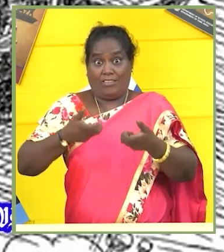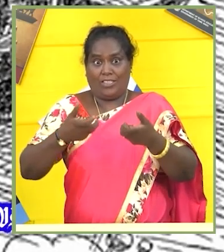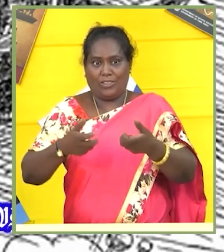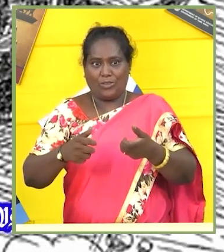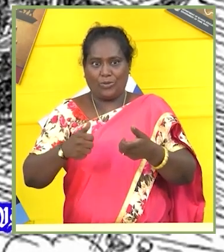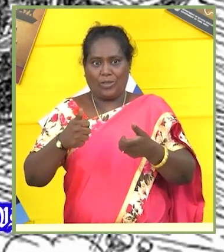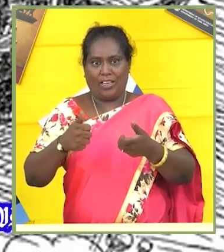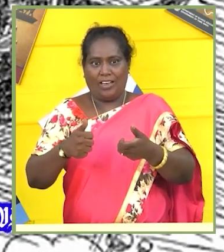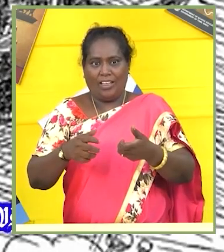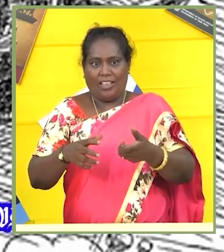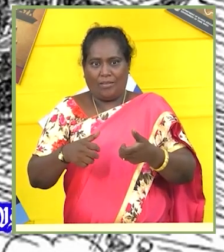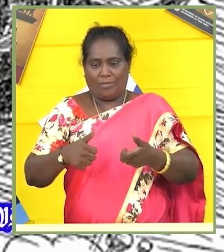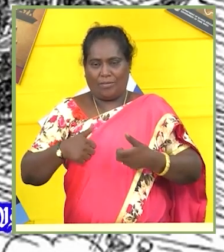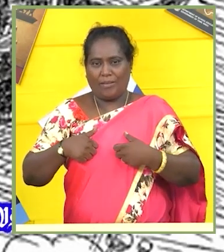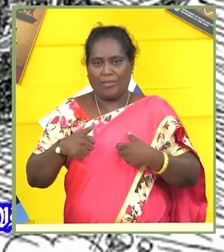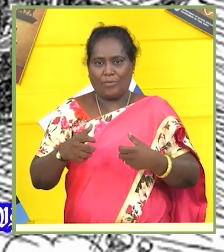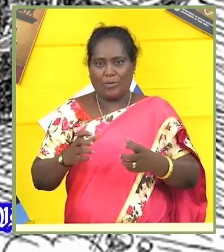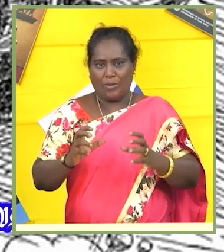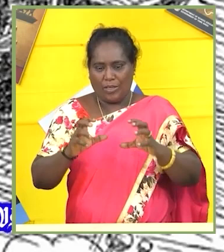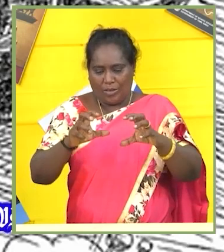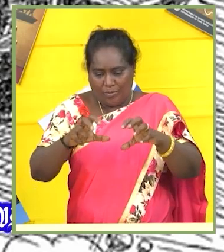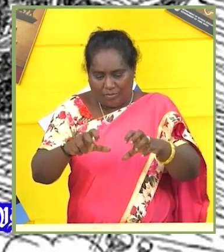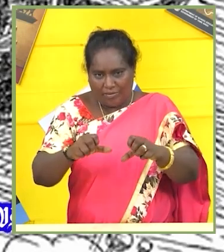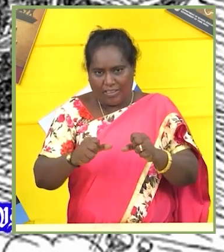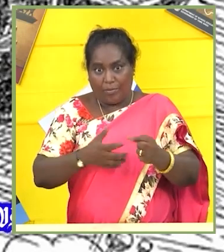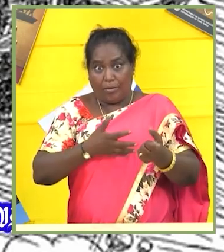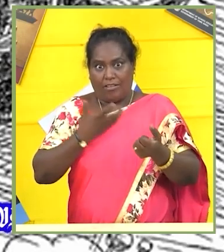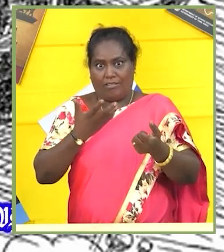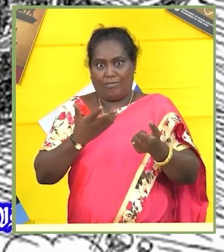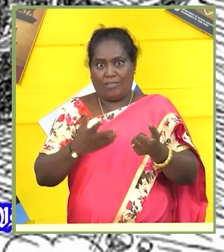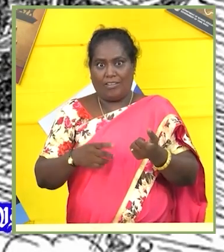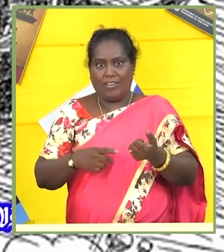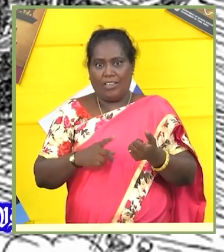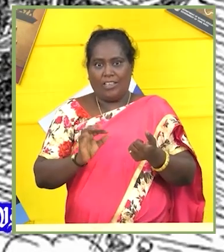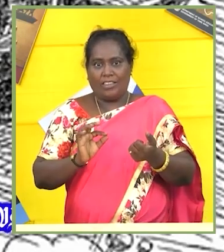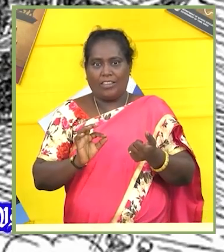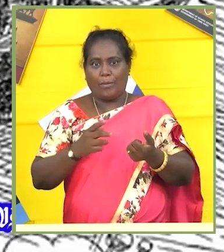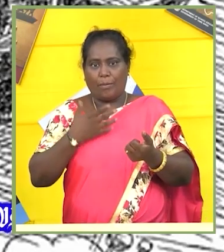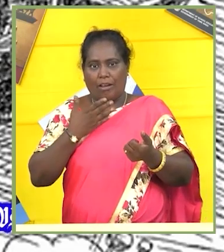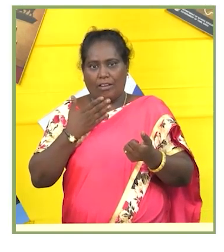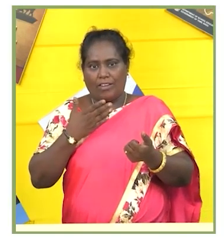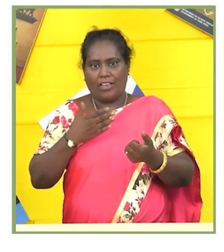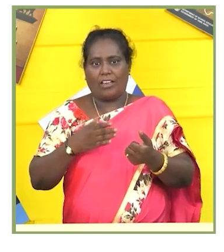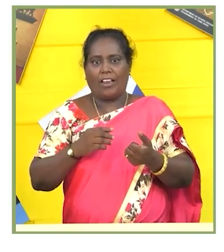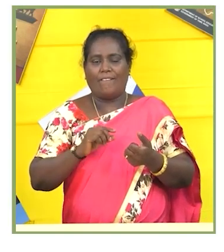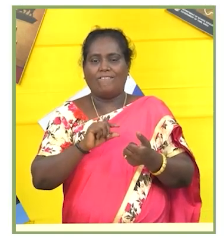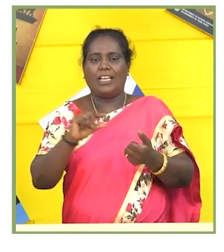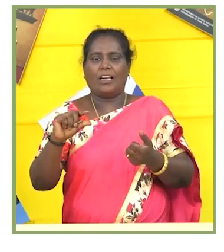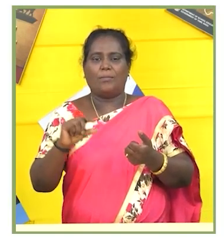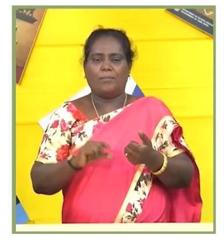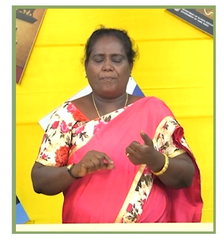சூடுகிறார். இவ்வாறு ஏறுதழுவுதல் விழா முடிந்து திருமணமும் முடிந்து விடுகிறது. அடுத்தது நமக்கு கொடுத்திருக்கிற பாடல் பார்த்தா